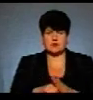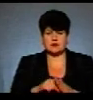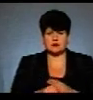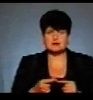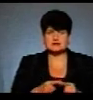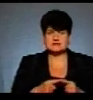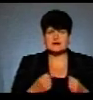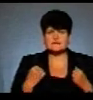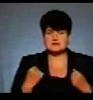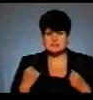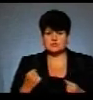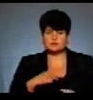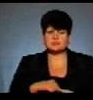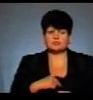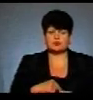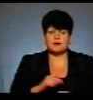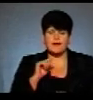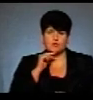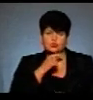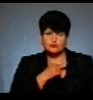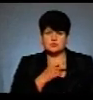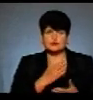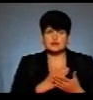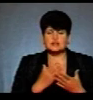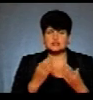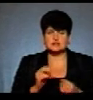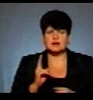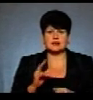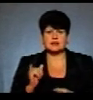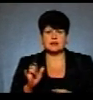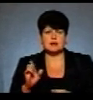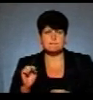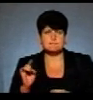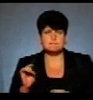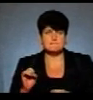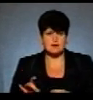Це фізичного, психологічного, економічного, а також є ще кібербулінг. І